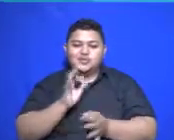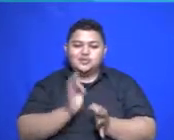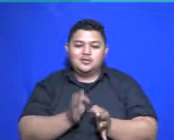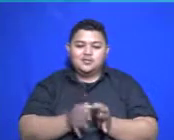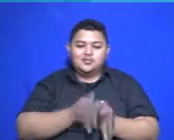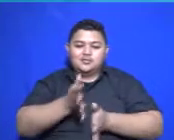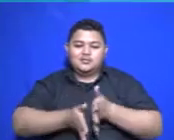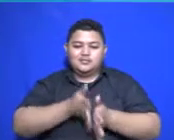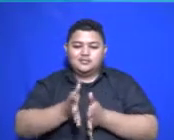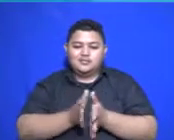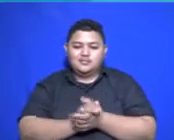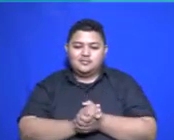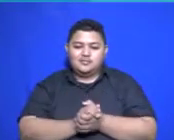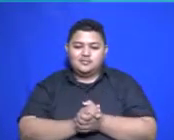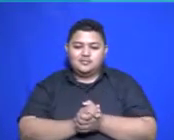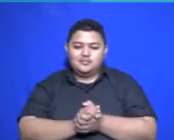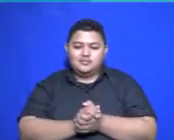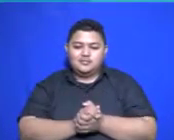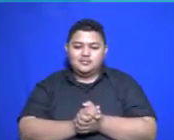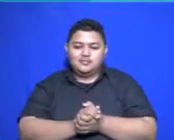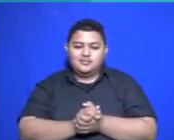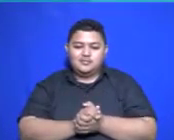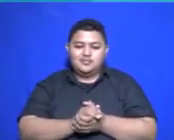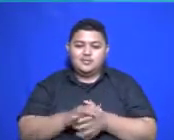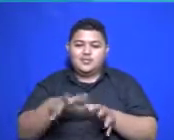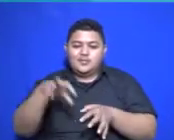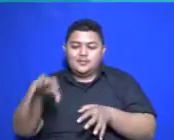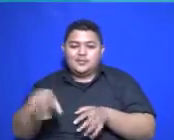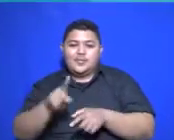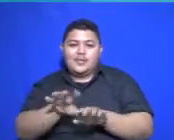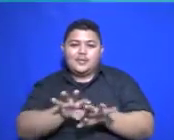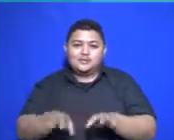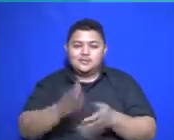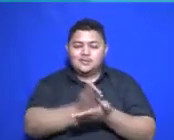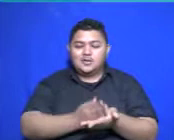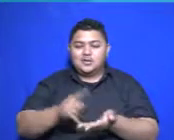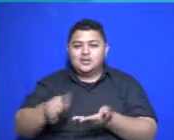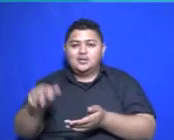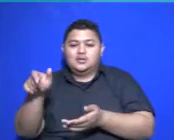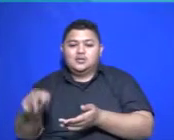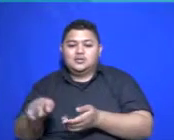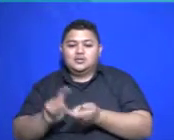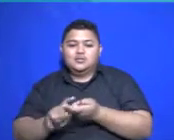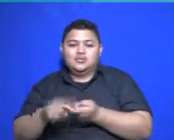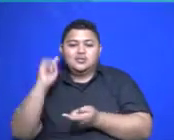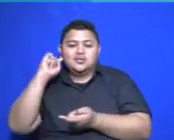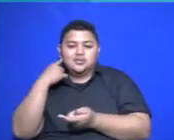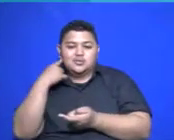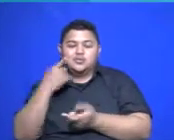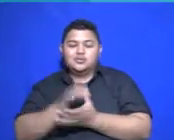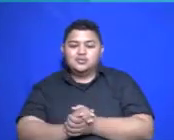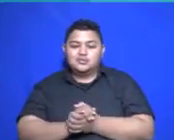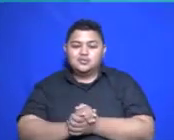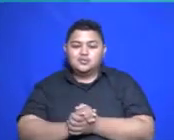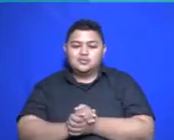dengan bahasa isyarat, dan beliau kita dudukkan di panggung karena sebagian dari audiensinya adalah teman-teman kita yang tuli. Jadi ini kita